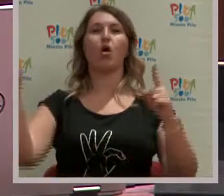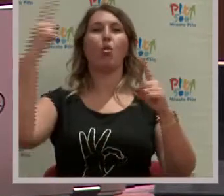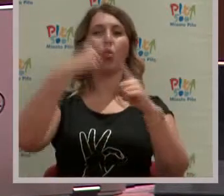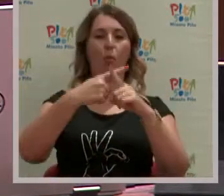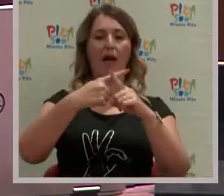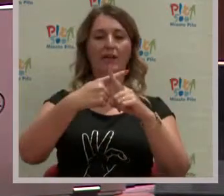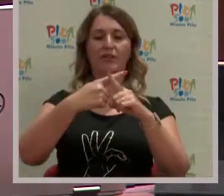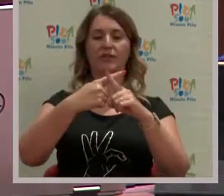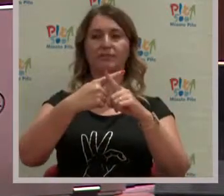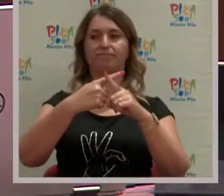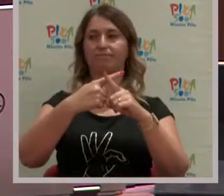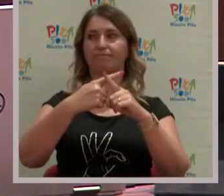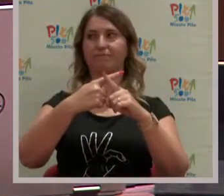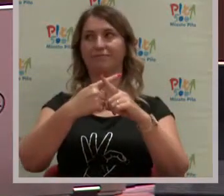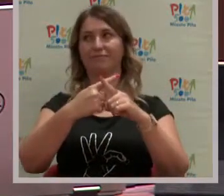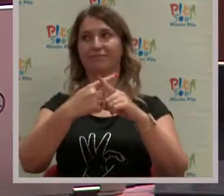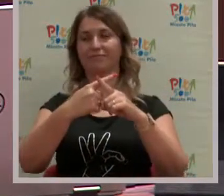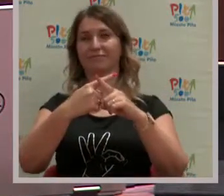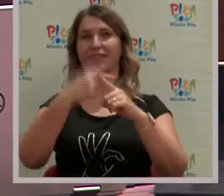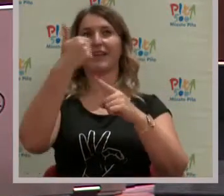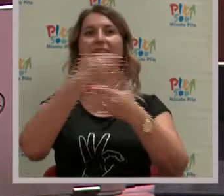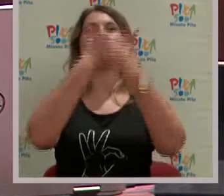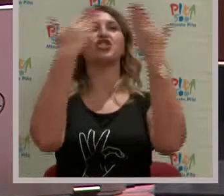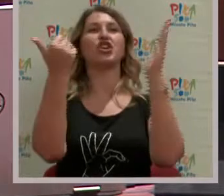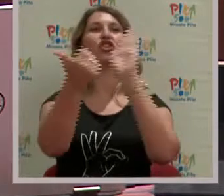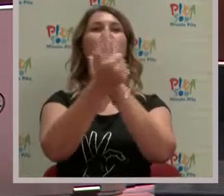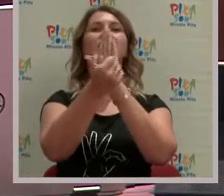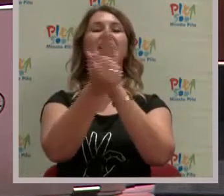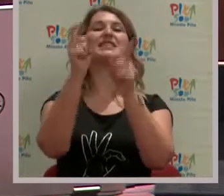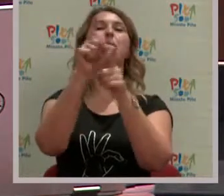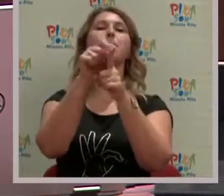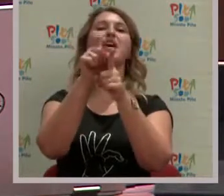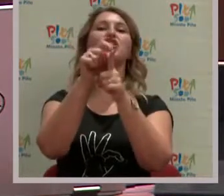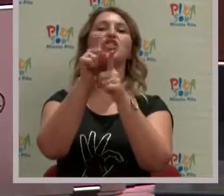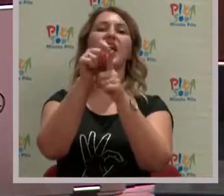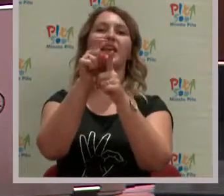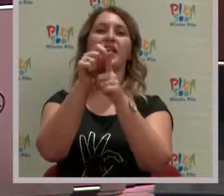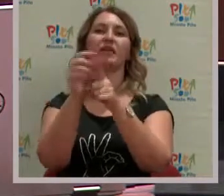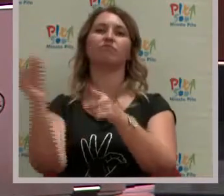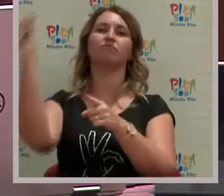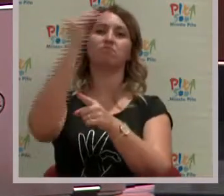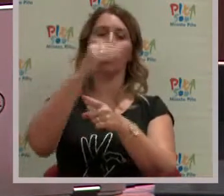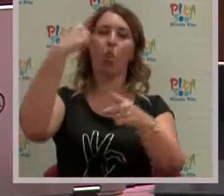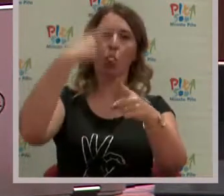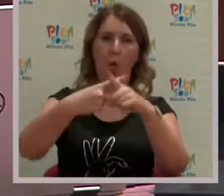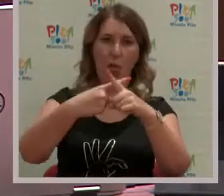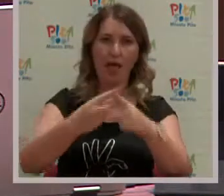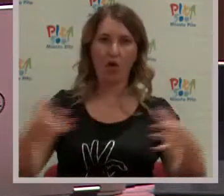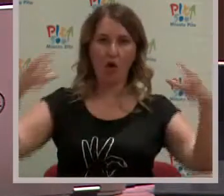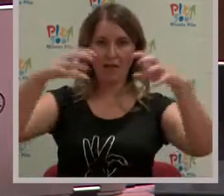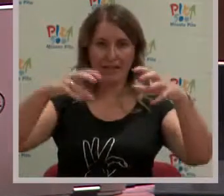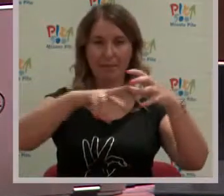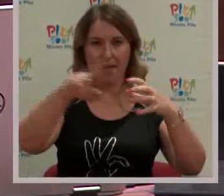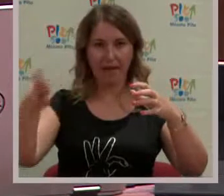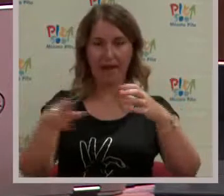się odpowiednio datę 16 października odpowiednio czyli wpisując